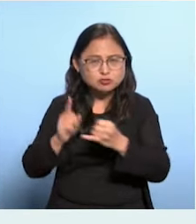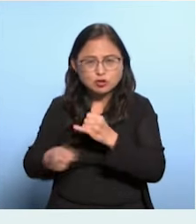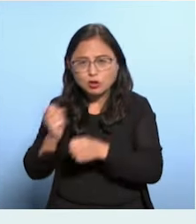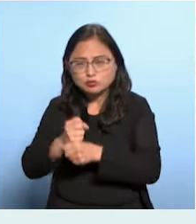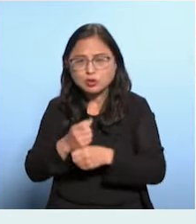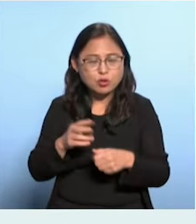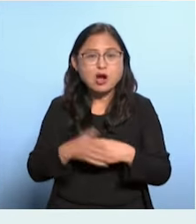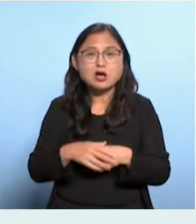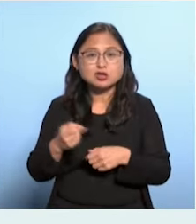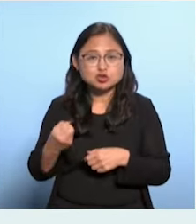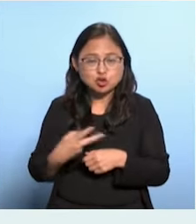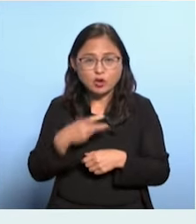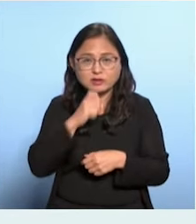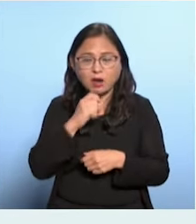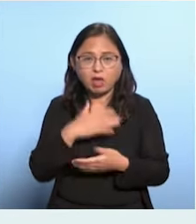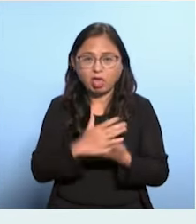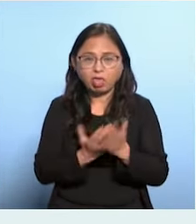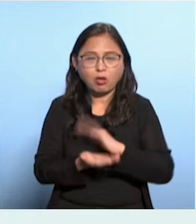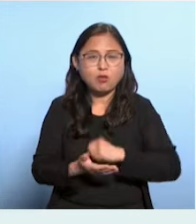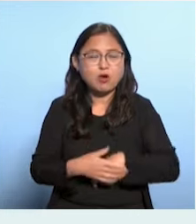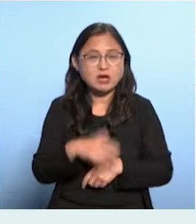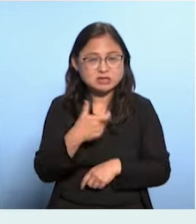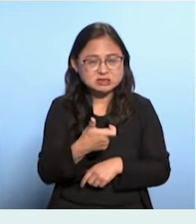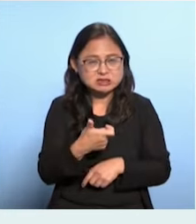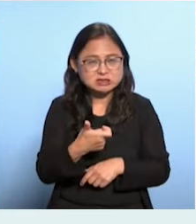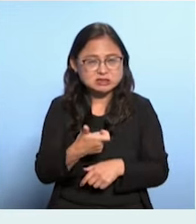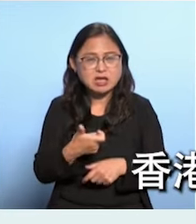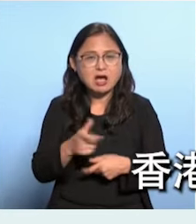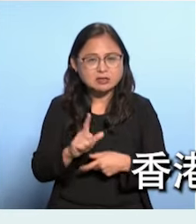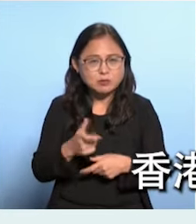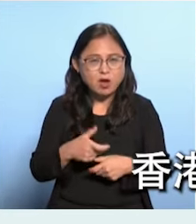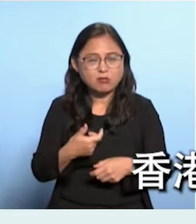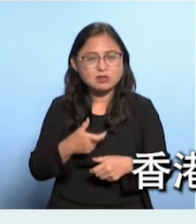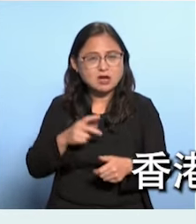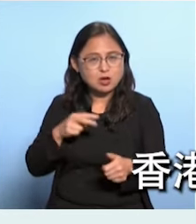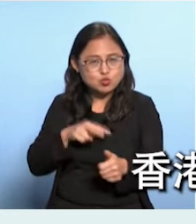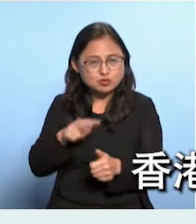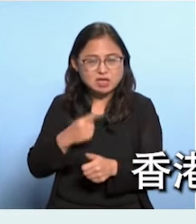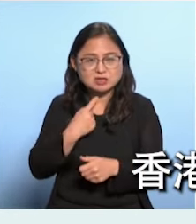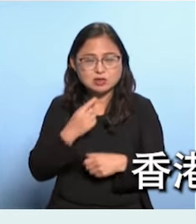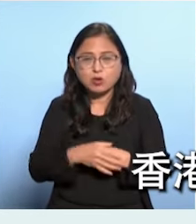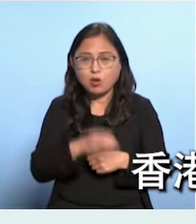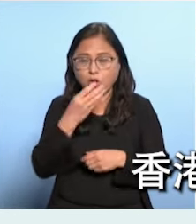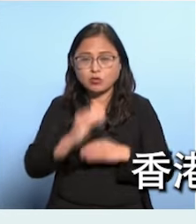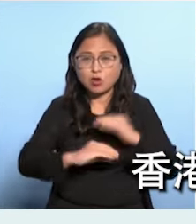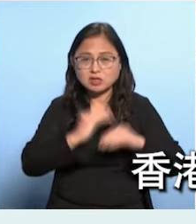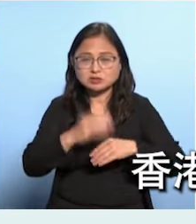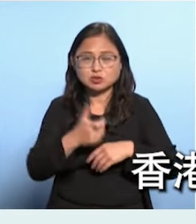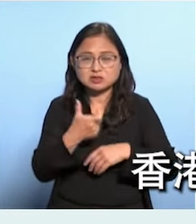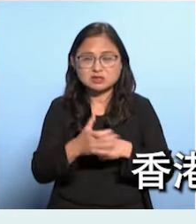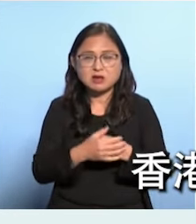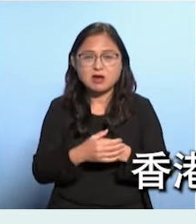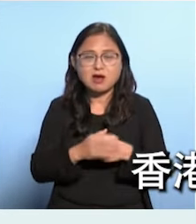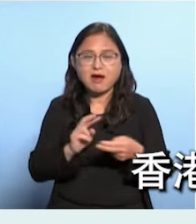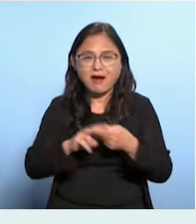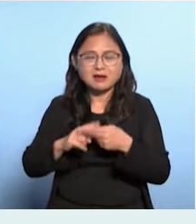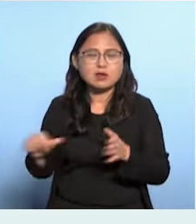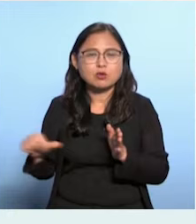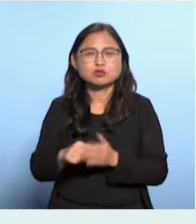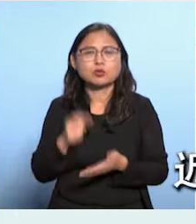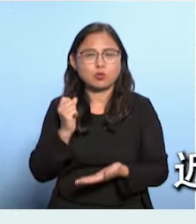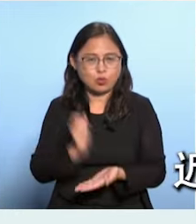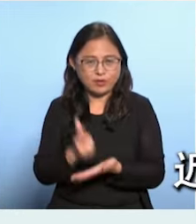地管控各個項目的造價成本。香港的建造成本在亞洲是最貴